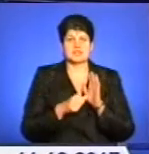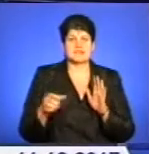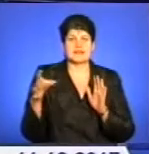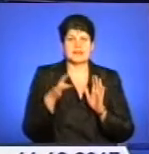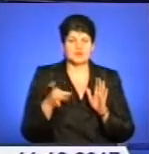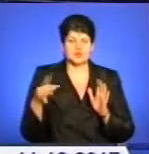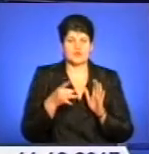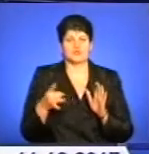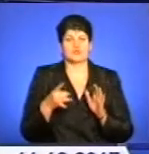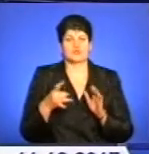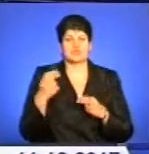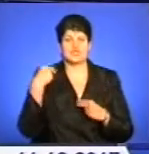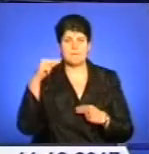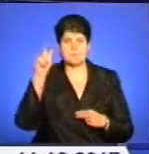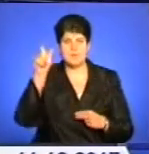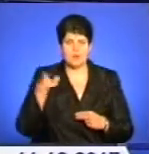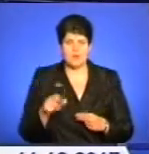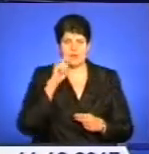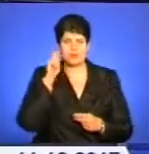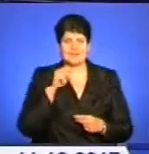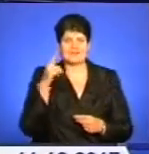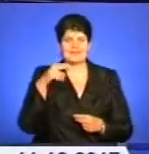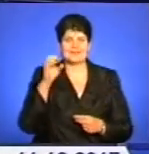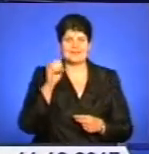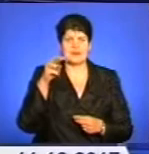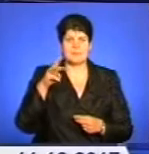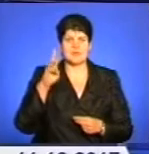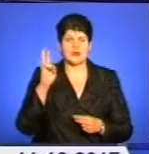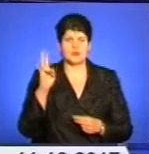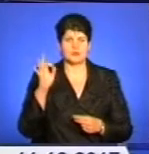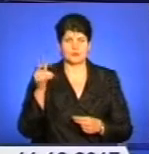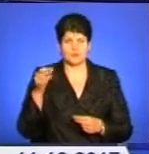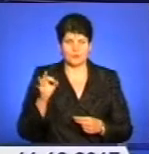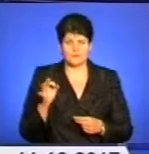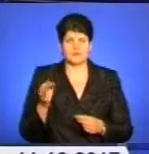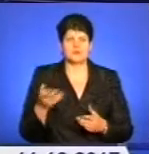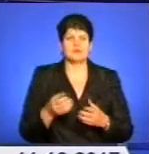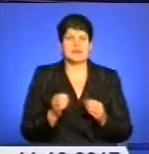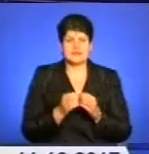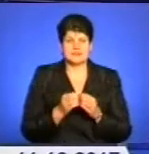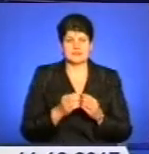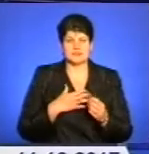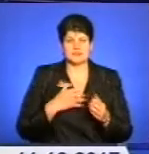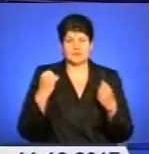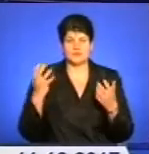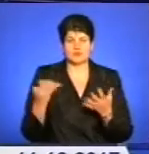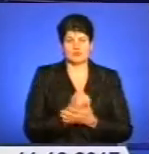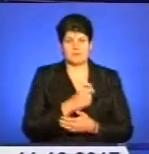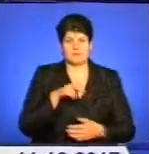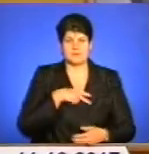Василя Дем'яного. За підсумками змагань, 10 тернопільських спортсменів здобули призові місця. Докладніше у сюжеті.